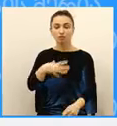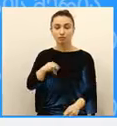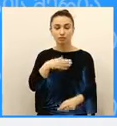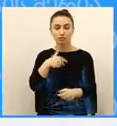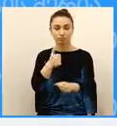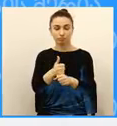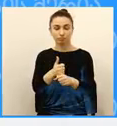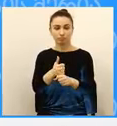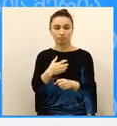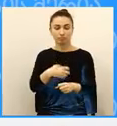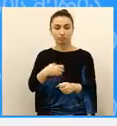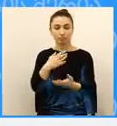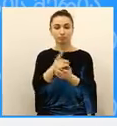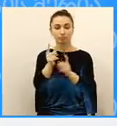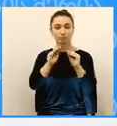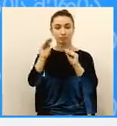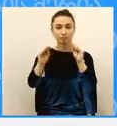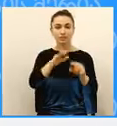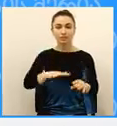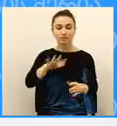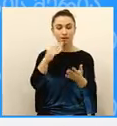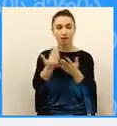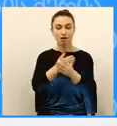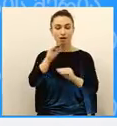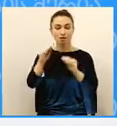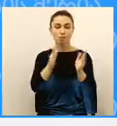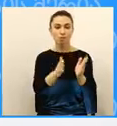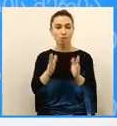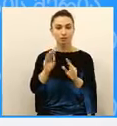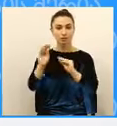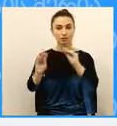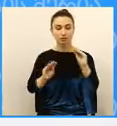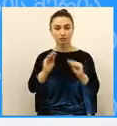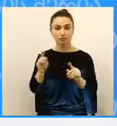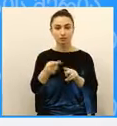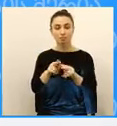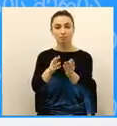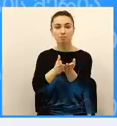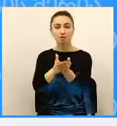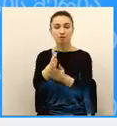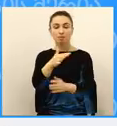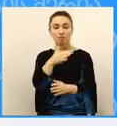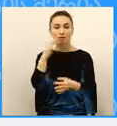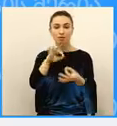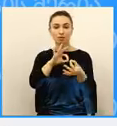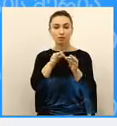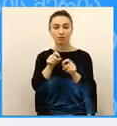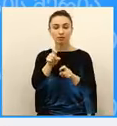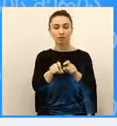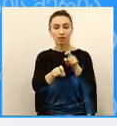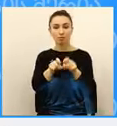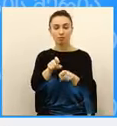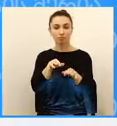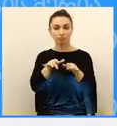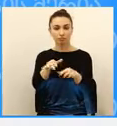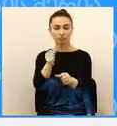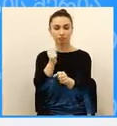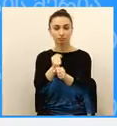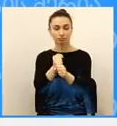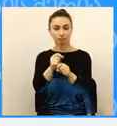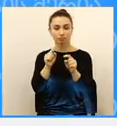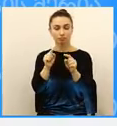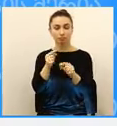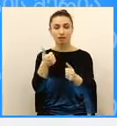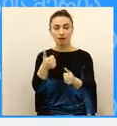Ჩვენთვის ძალიან მნიშვნელოვანია რეკრეაციული სივრცეების განახლება, მოწესრიგება. Am მიმართულებით ბევრი კონკრეტული ნაბიჯი იქნა გადადგმული